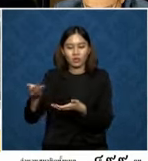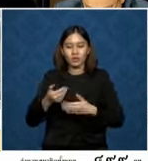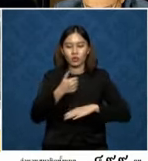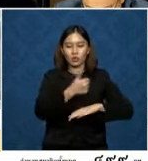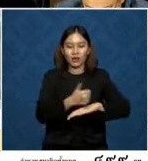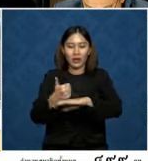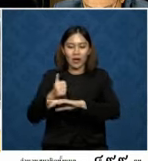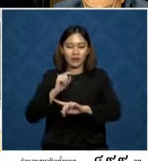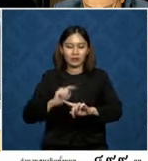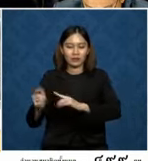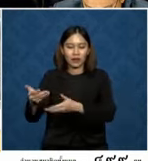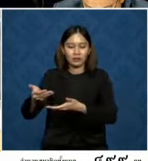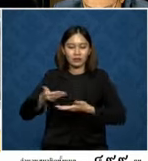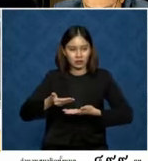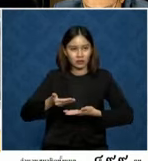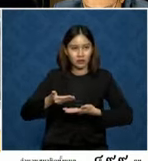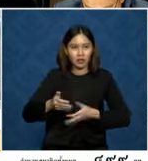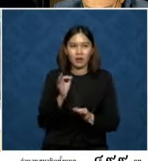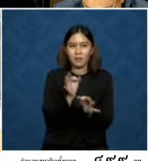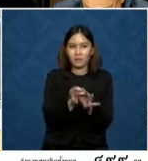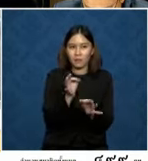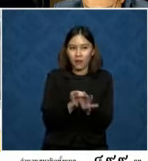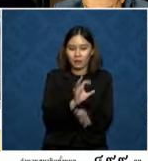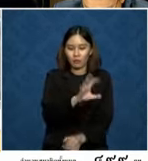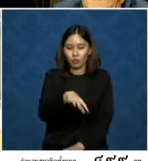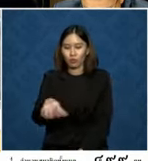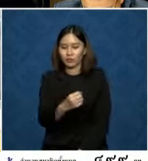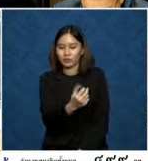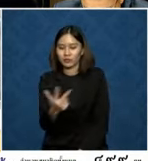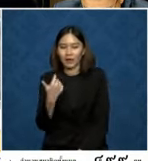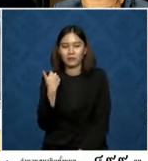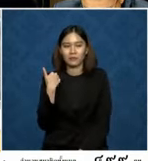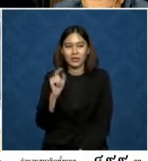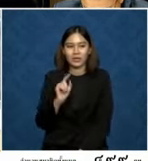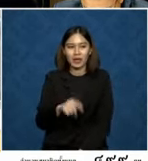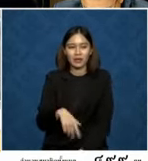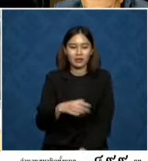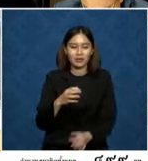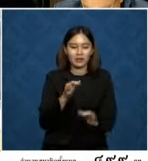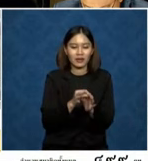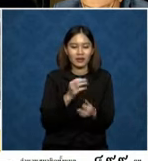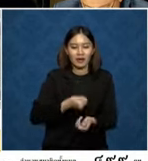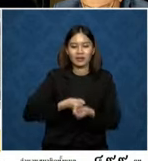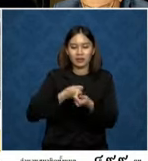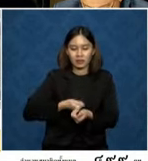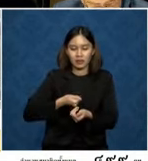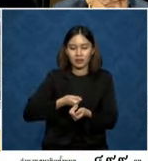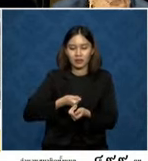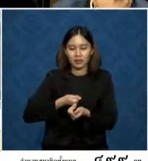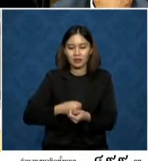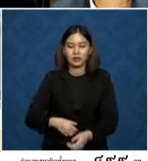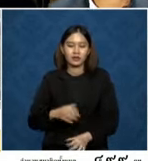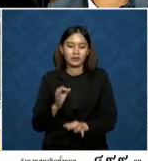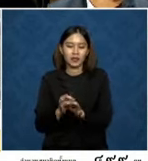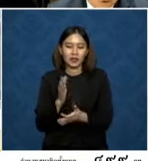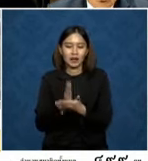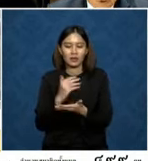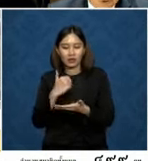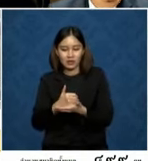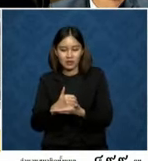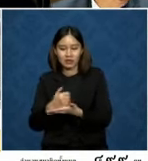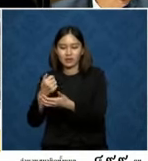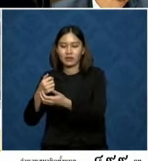ารแบงก์รัฐทั้ง3แห่งไม่ว่าจะเป็นธกส.ไม่ว่าจะเป็นออมสินไม่ว่าจะเป็นกรุ